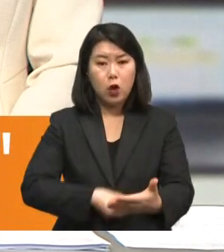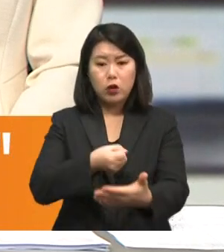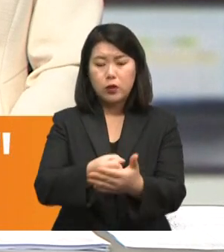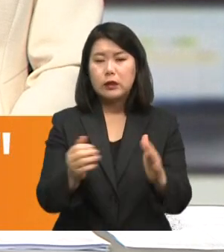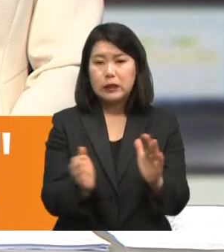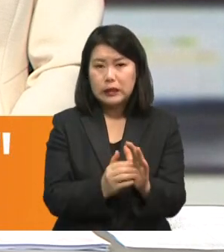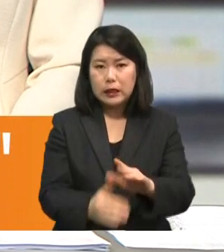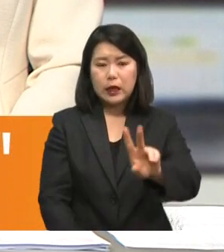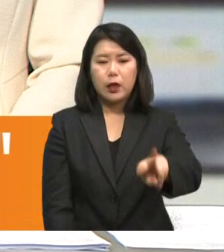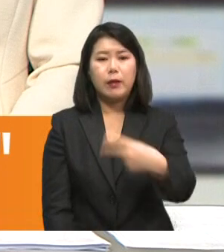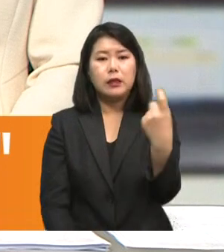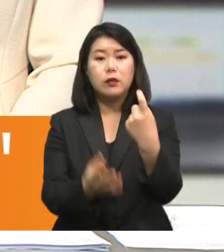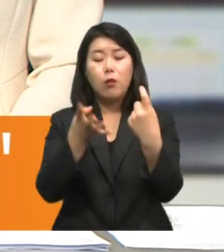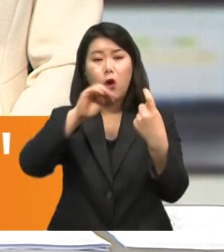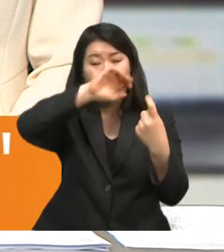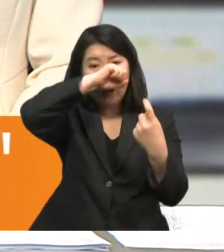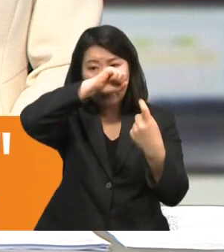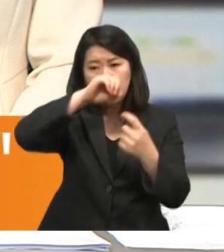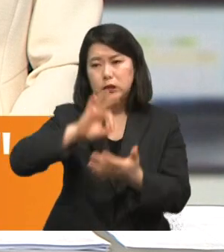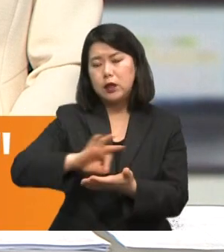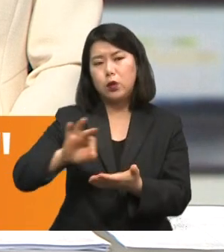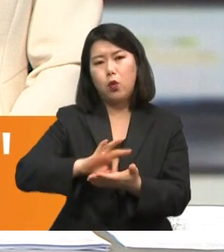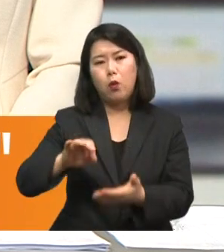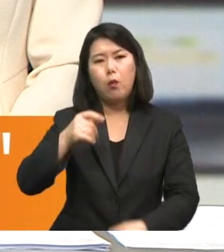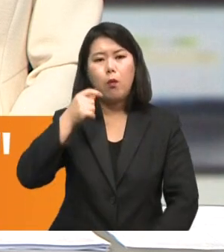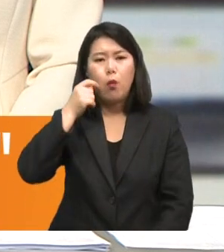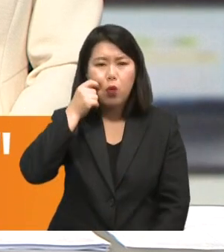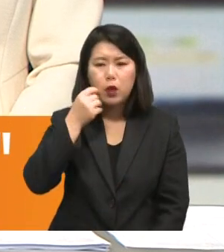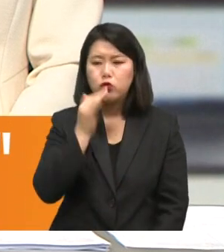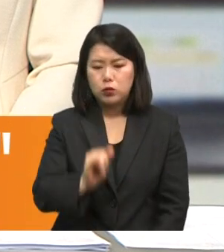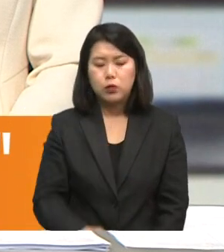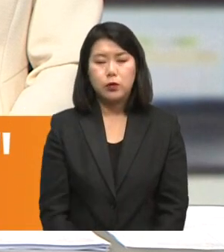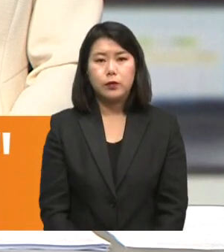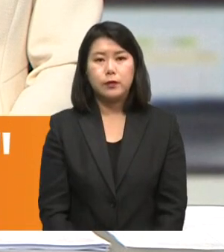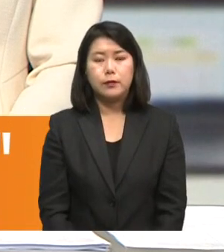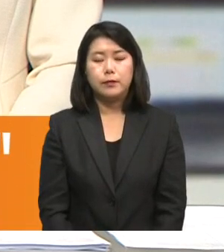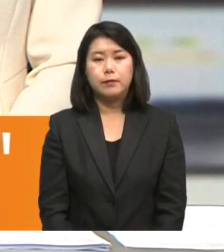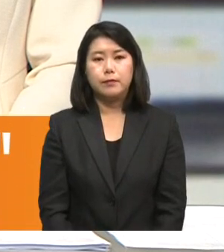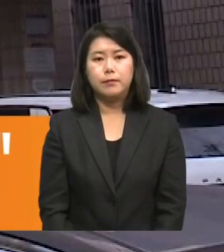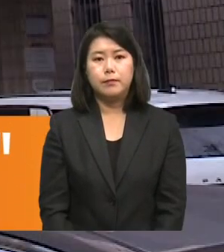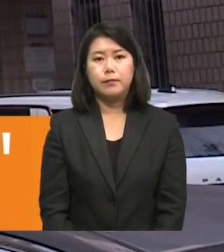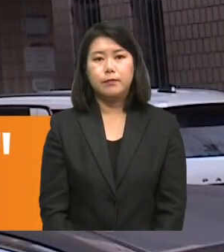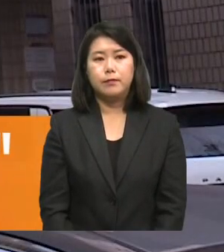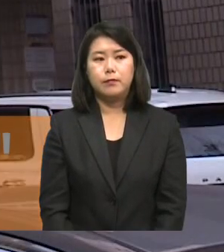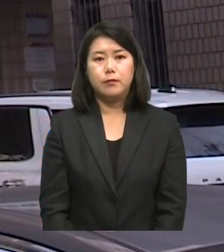결정된 210억 원의 예산마저 사용할 수 없게 될 우려가 있다는 겁니다. 박용기 기자입니다.